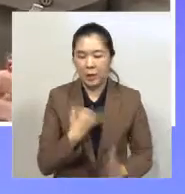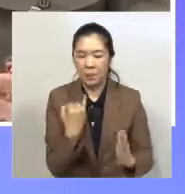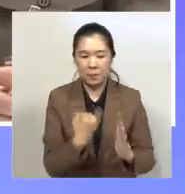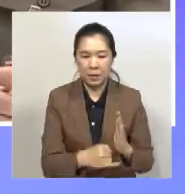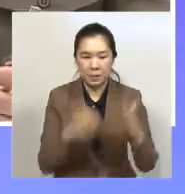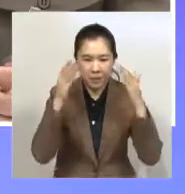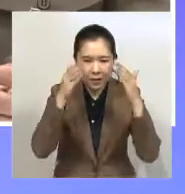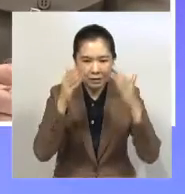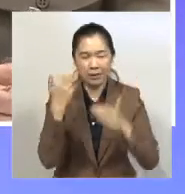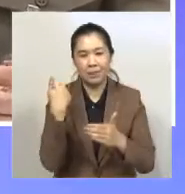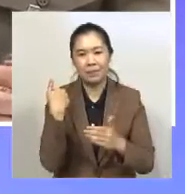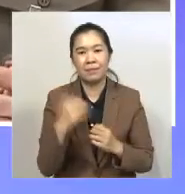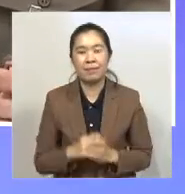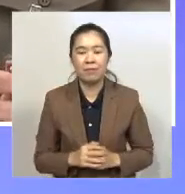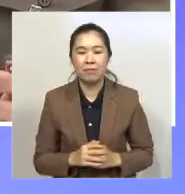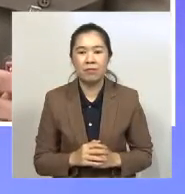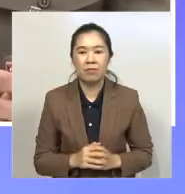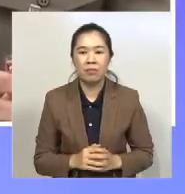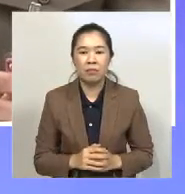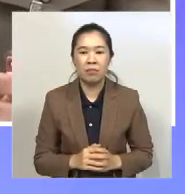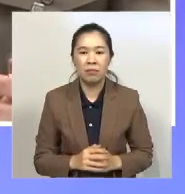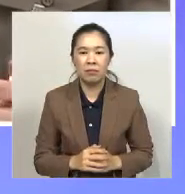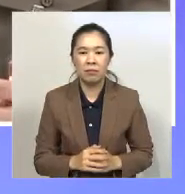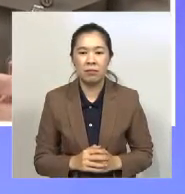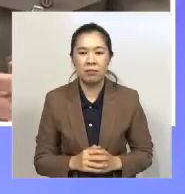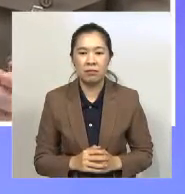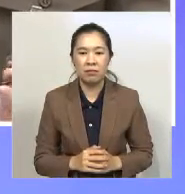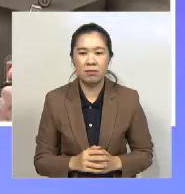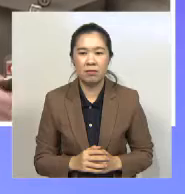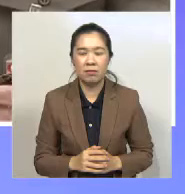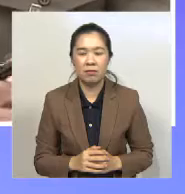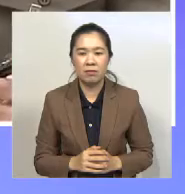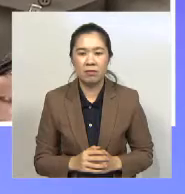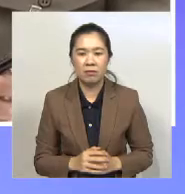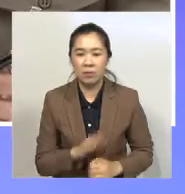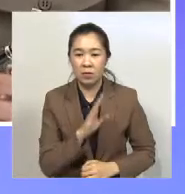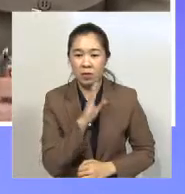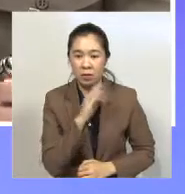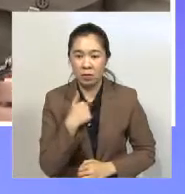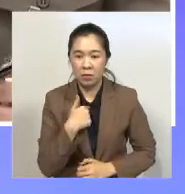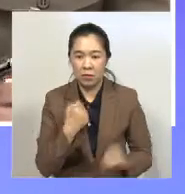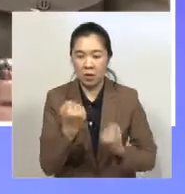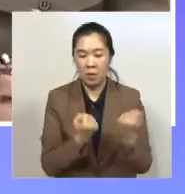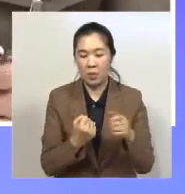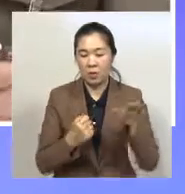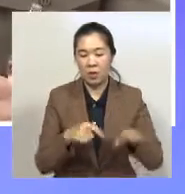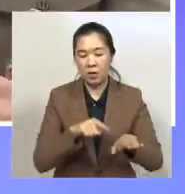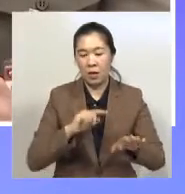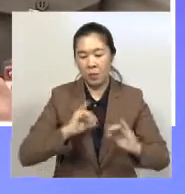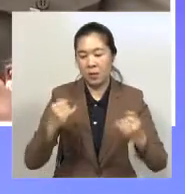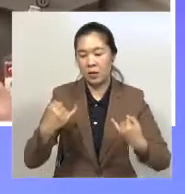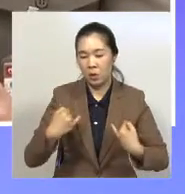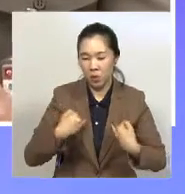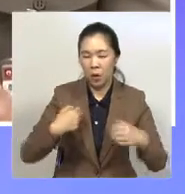อนนะครับโต้แย้งว่าเมื่อได้รับทิกเก็ตใบสั่งประเภทนี้แล้วเขาไม่ได้เป็นคนขับแต่เขาเป็นเจ้าของจะ